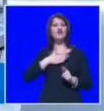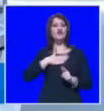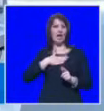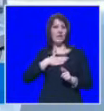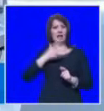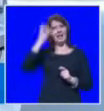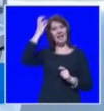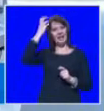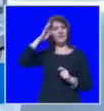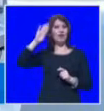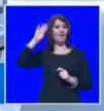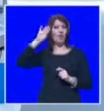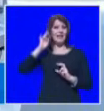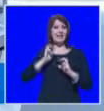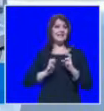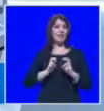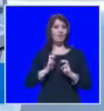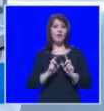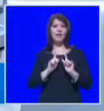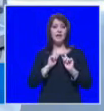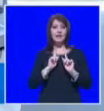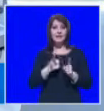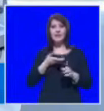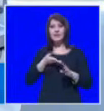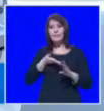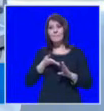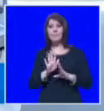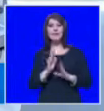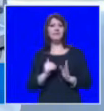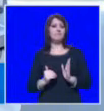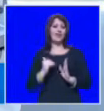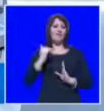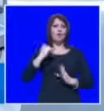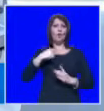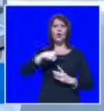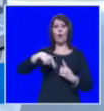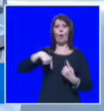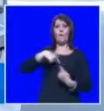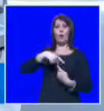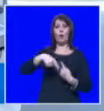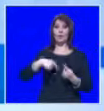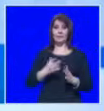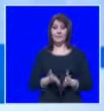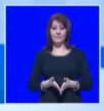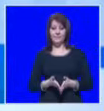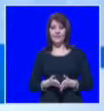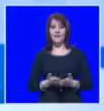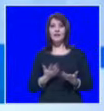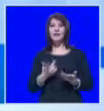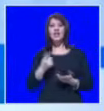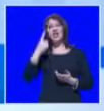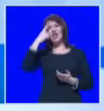и държавната военна индустрия у нас трябва да преминат на много високи обороти. Сега към казуса